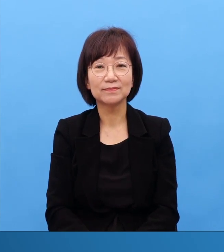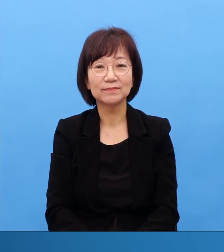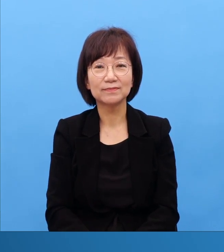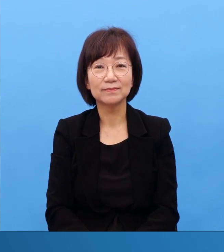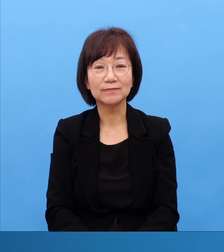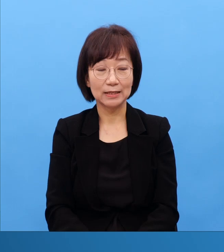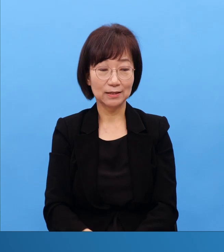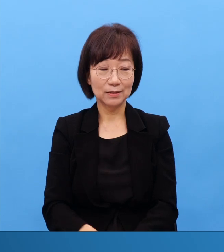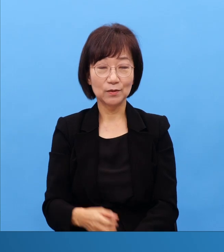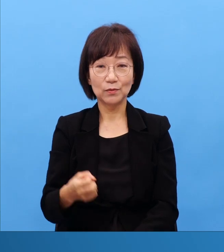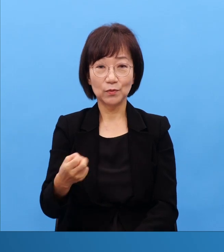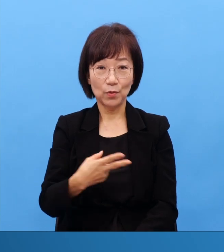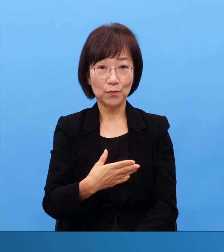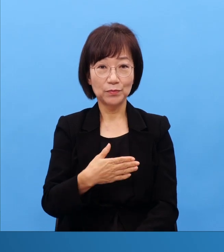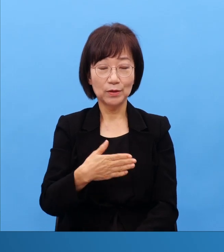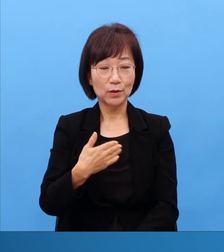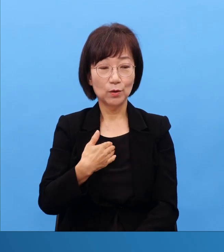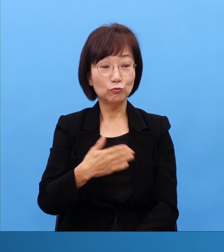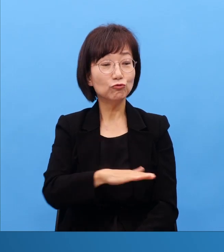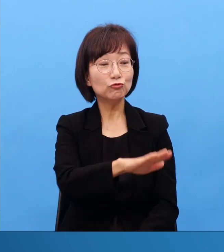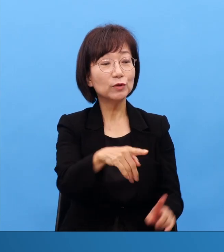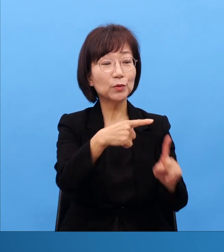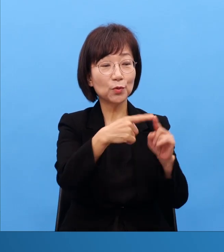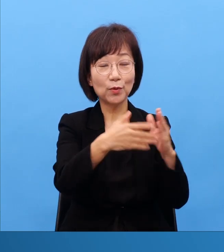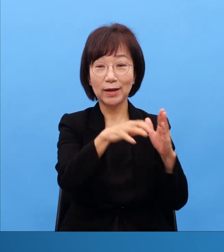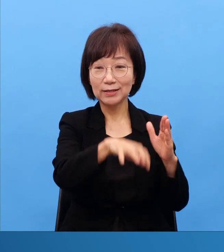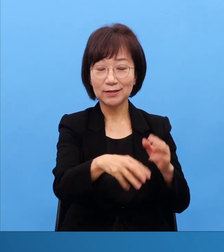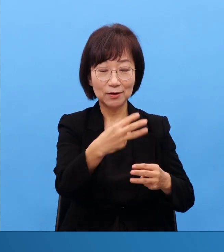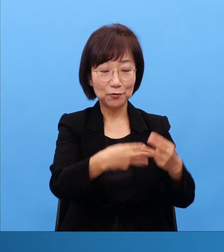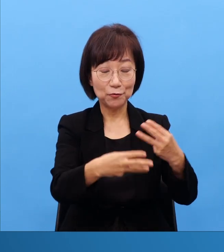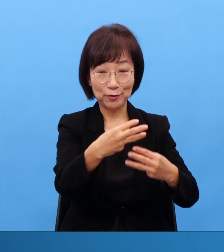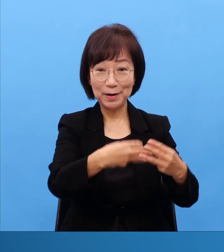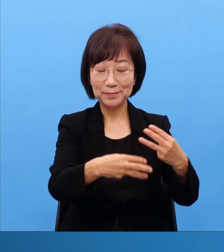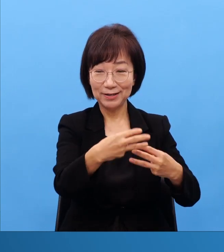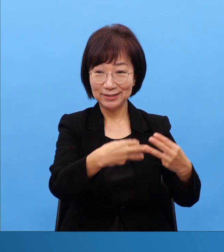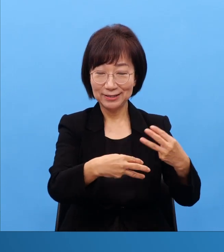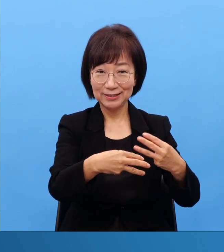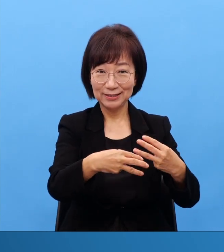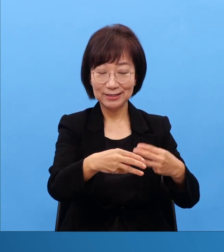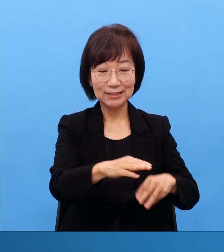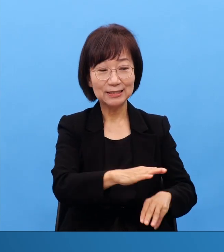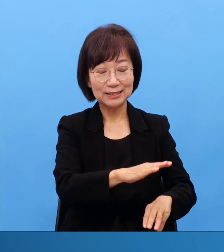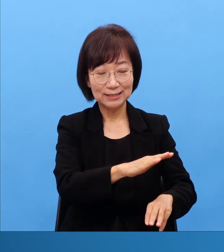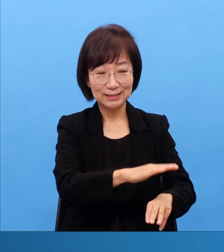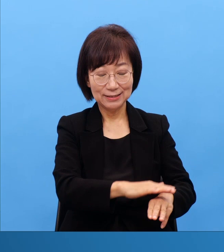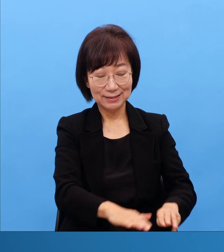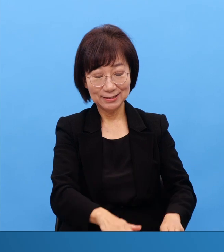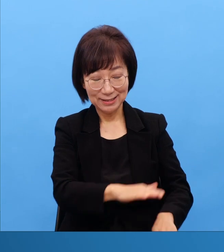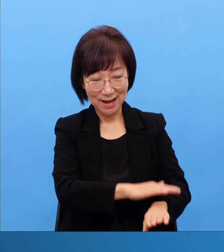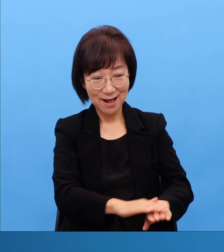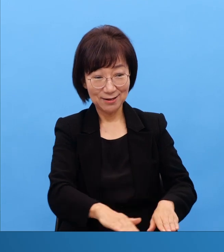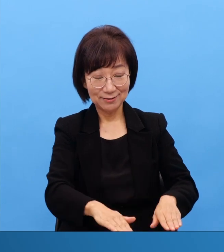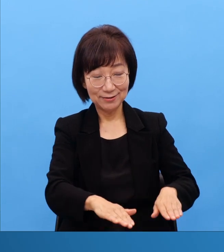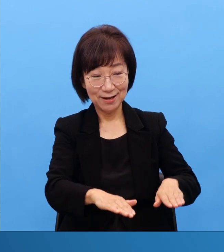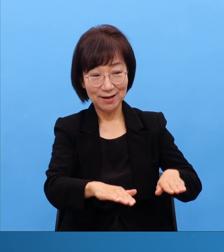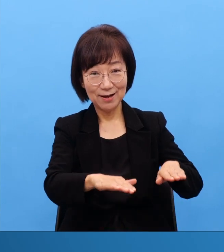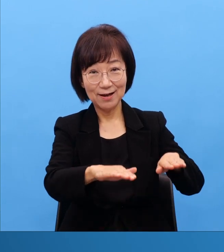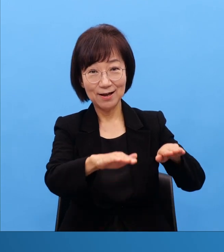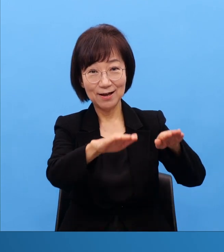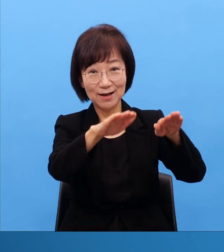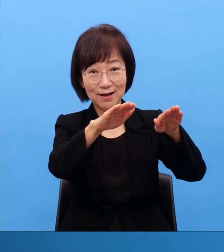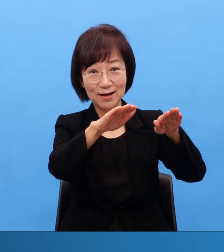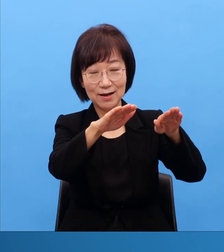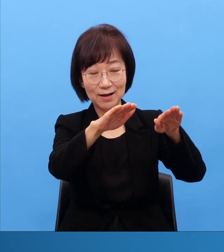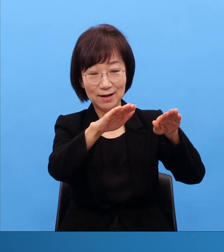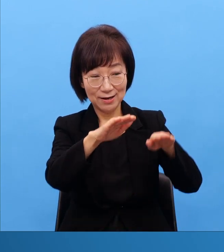살아가지고 참 이렇게 잘 모델로 살고 있는 우리 렘넌트